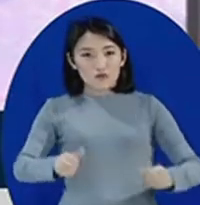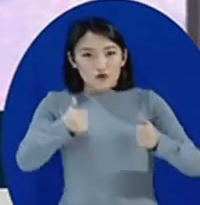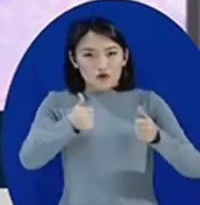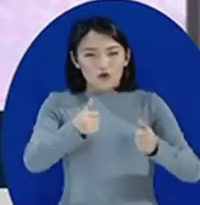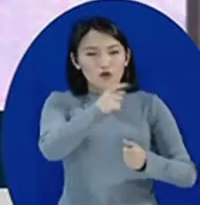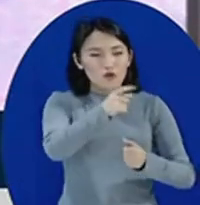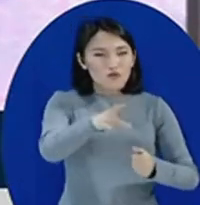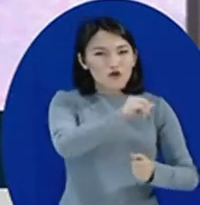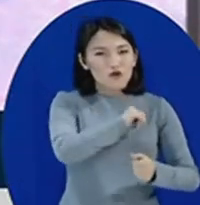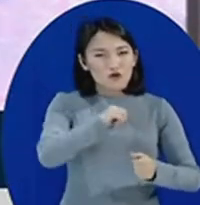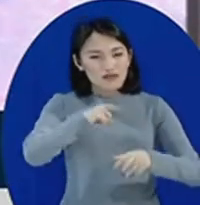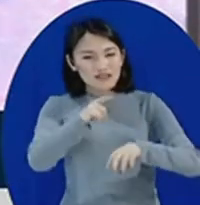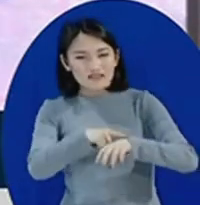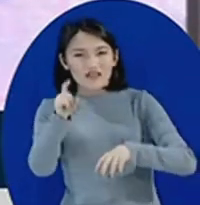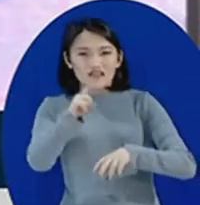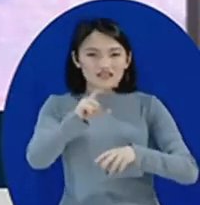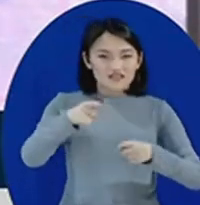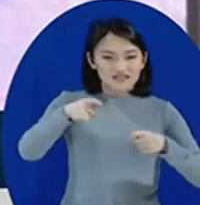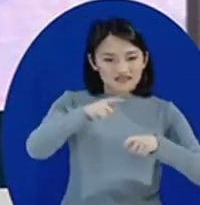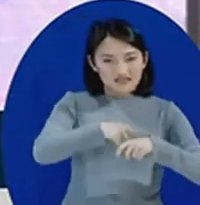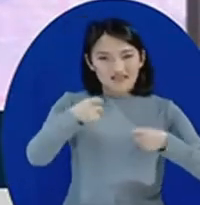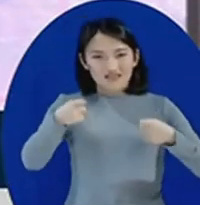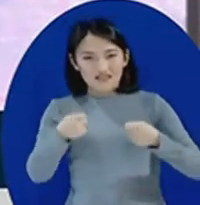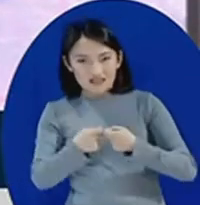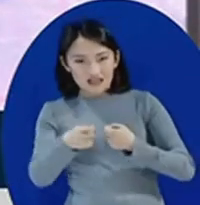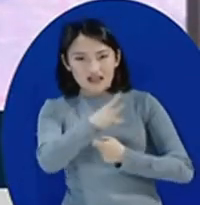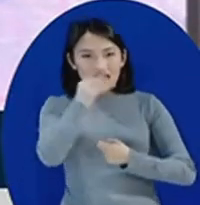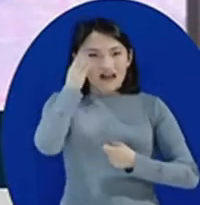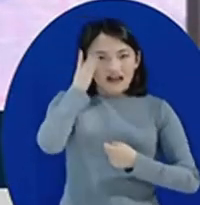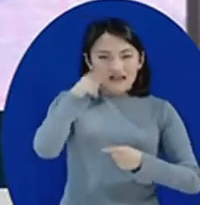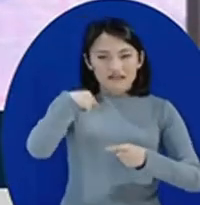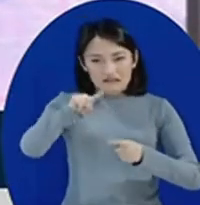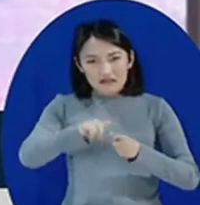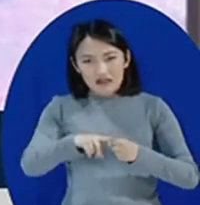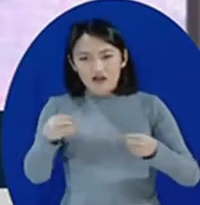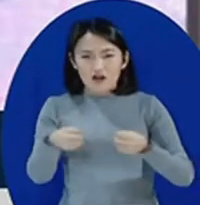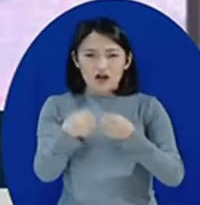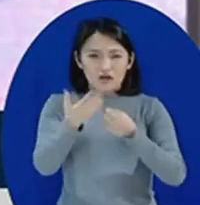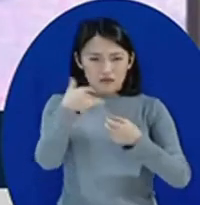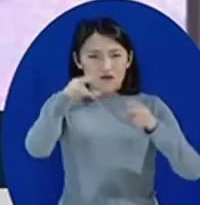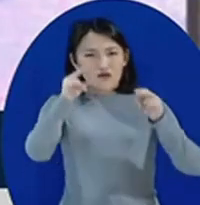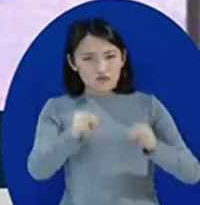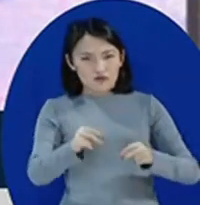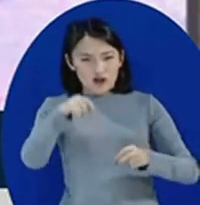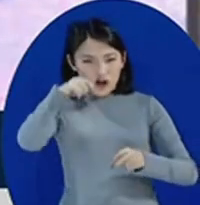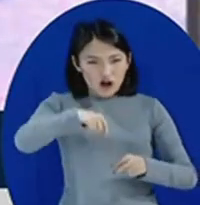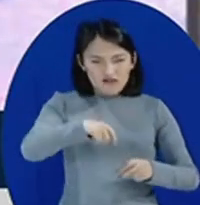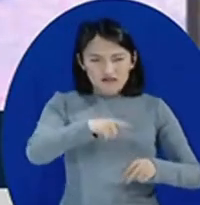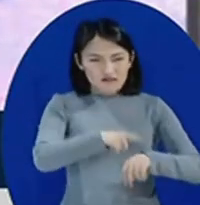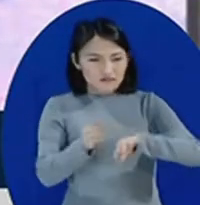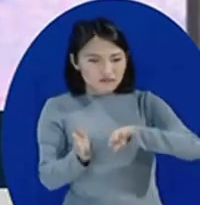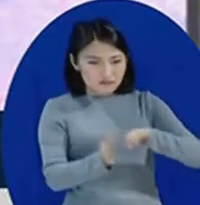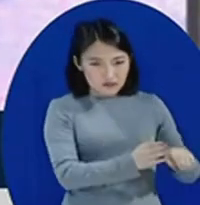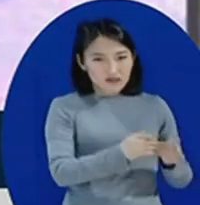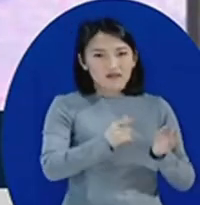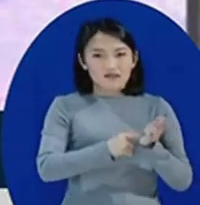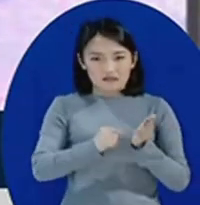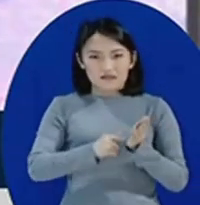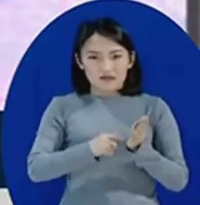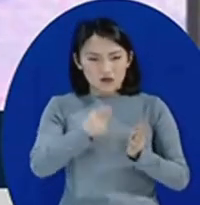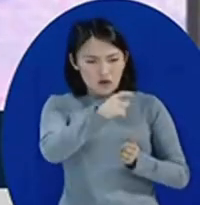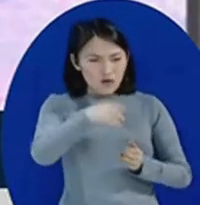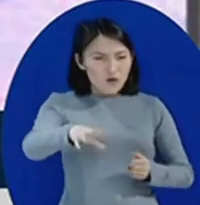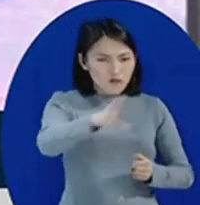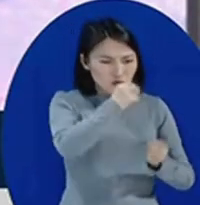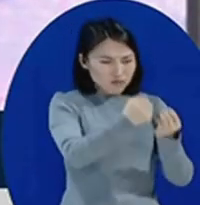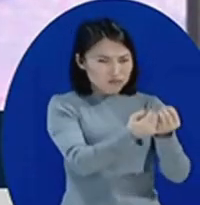өөрсдөө товлоод тэр арга хэмжээнүүдээ бас хойшлуулаад бас хийж болно. Өнөөдөр нэг өдрөөр тодохгүй нийт